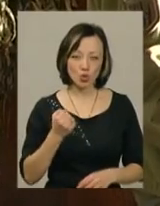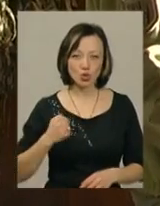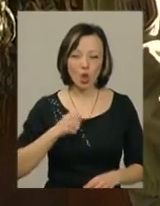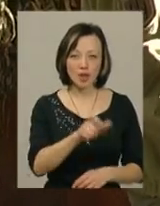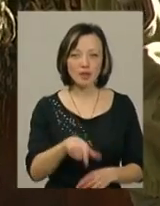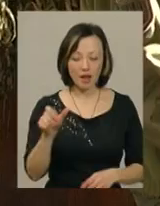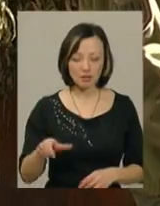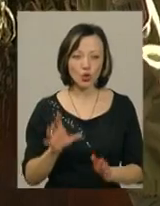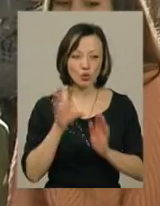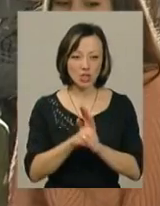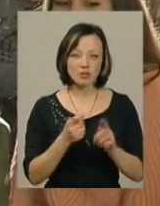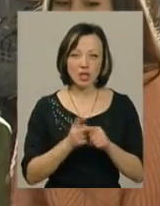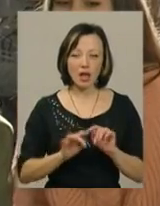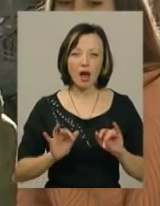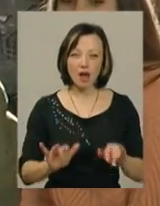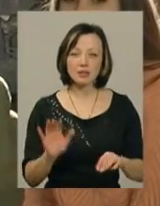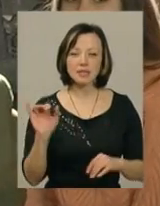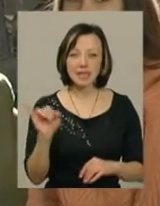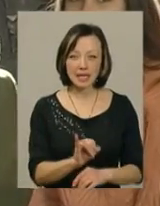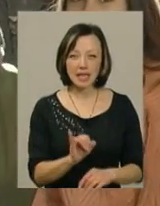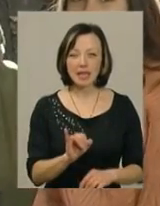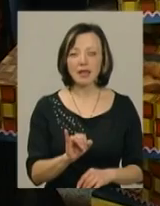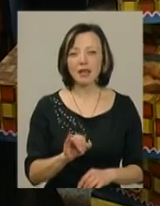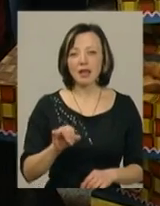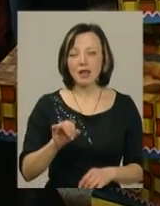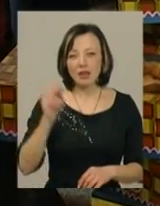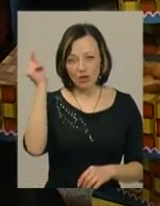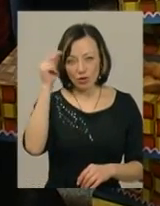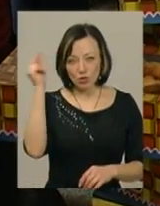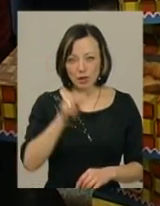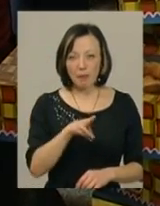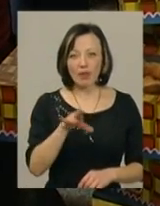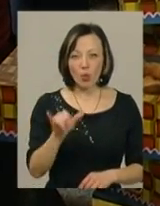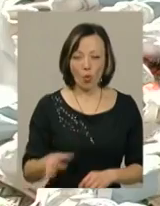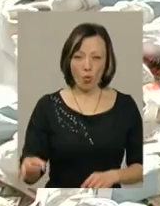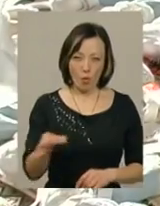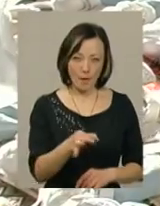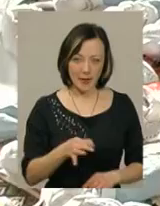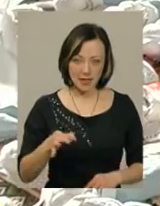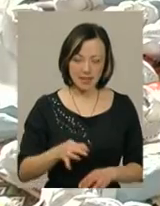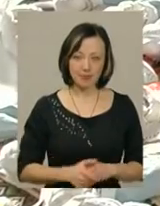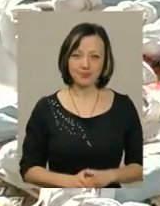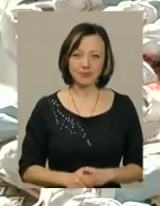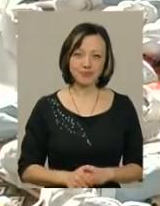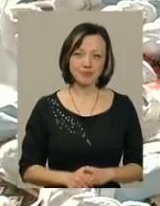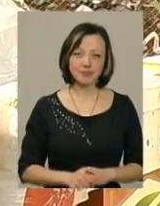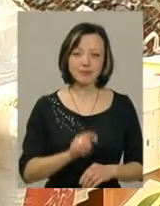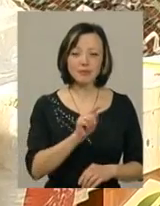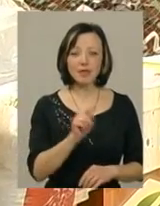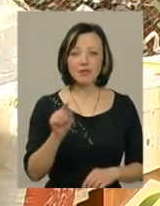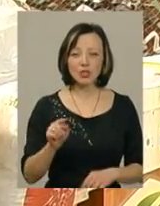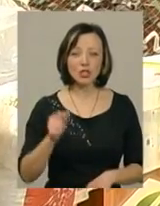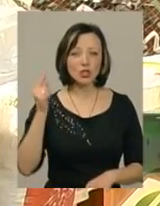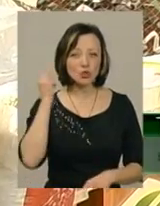Активно долучилися до цієї акції і вихованці двох професійно-технічних училищ області, каже волонтерка Тетяна Баско. Вони чують